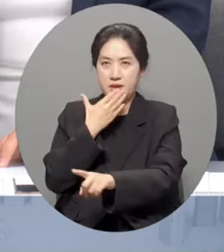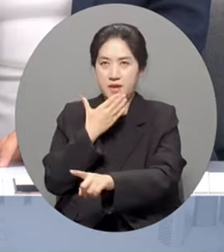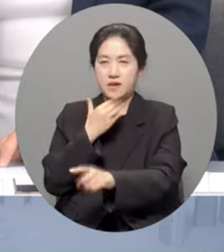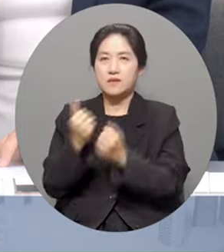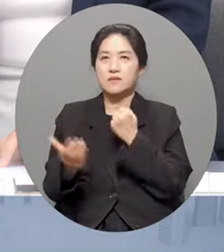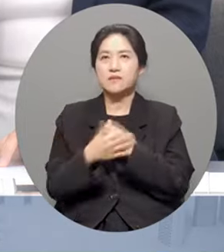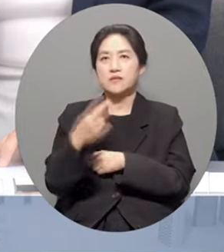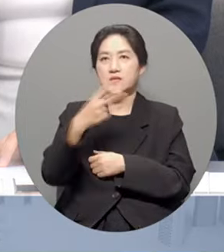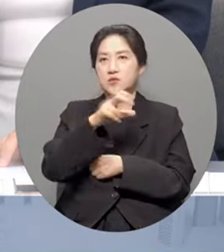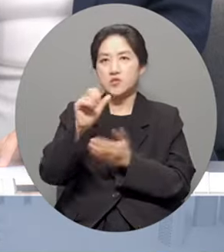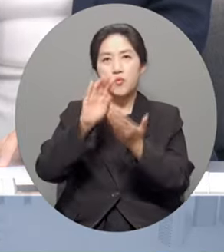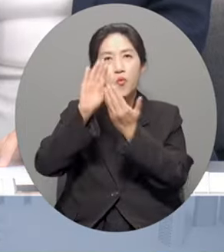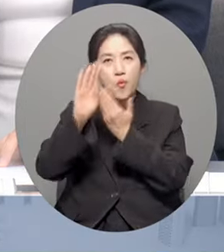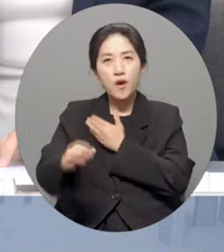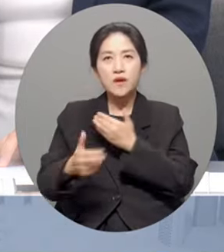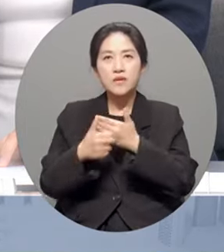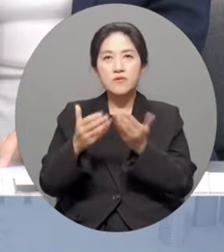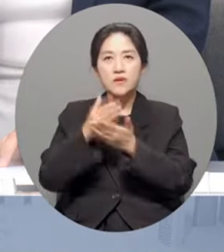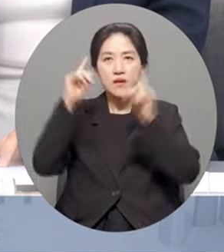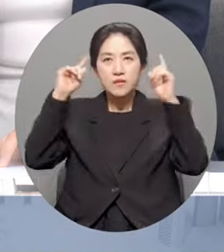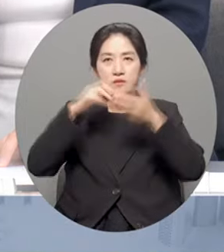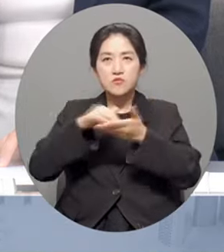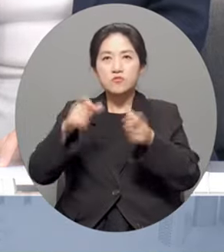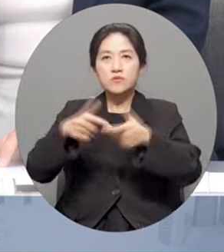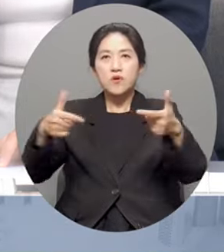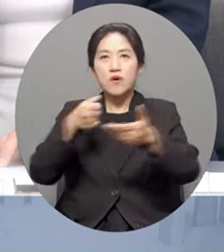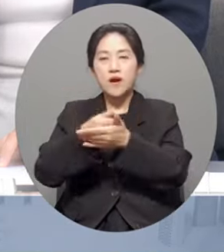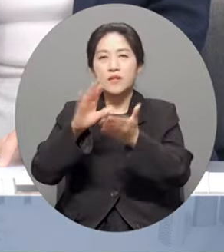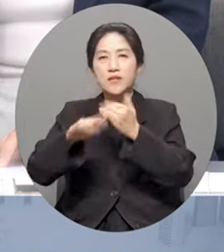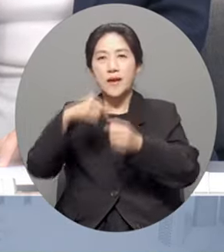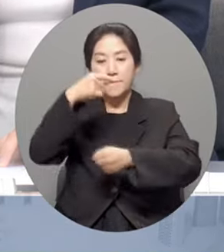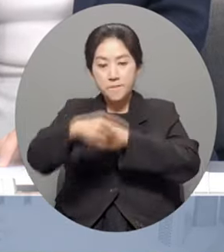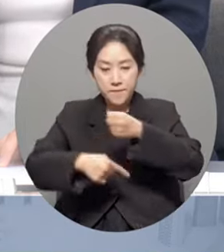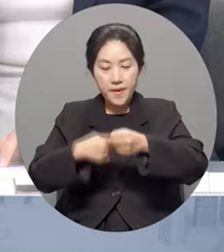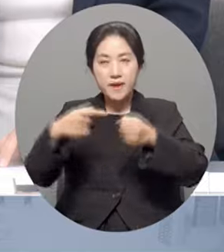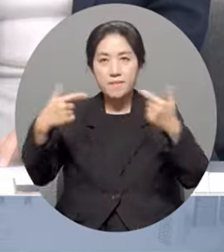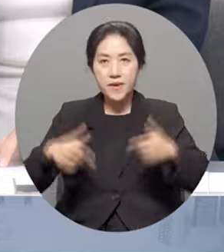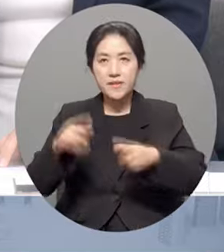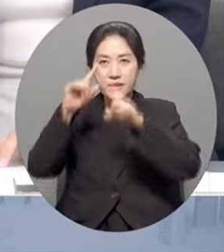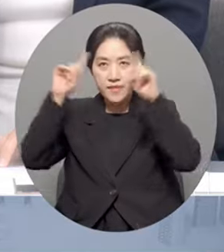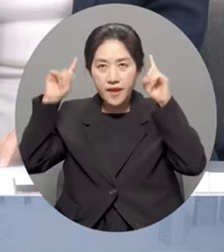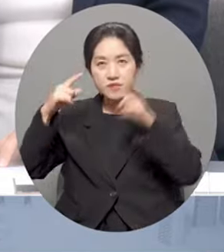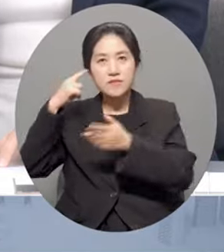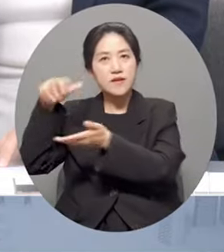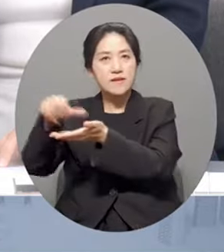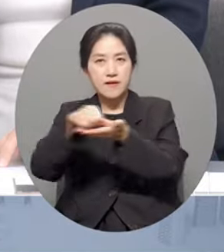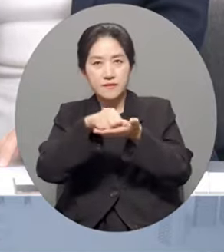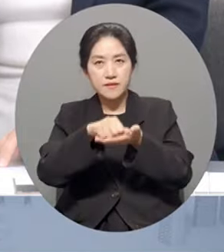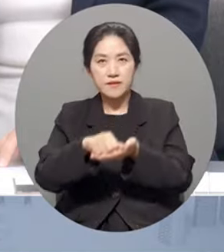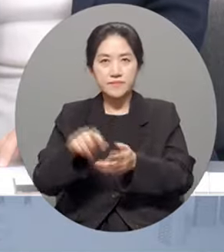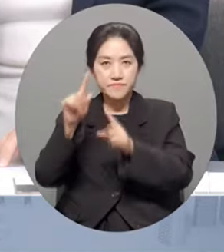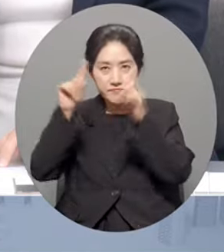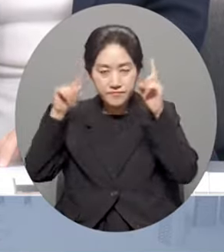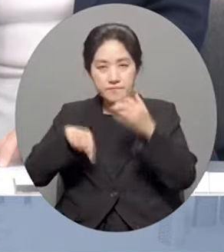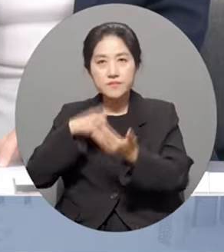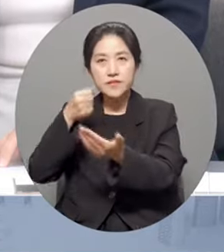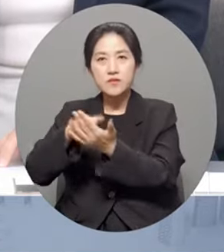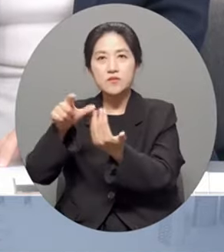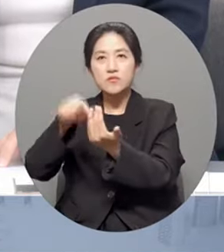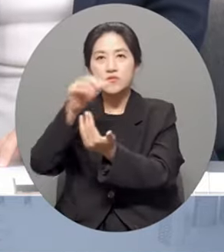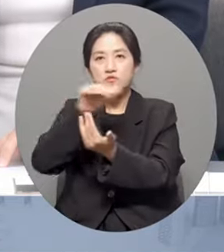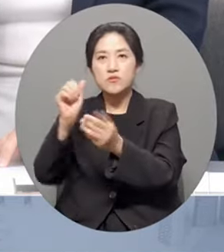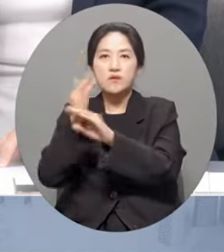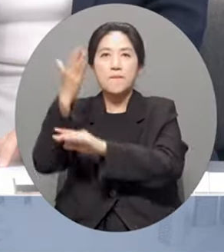2025년 이후에 의대 증원 규모를 정할 때는 매년 대학측 의견 을 존중해라 대학측이 자체 산정한 숫자를 넘지